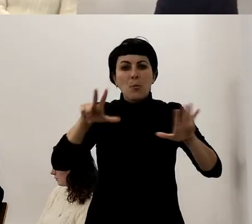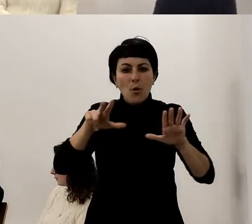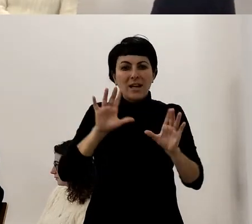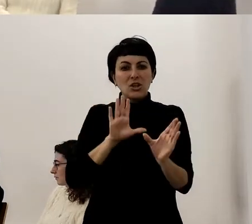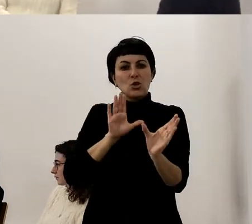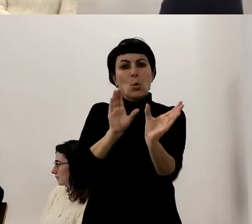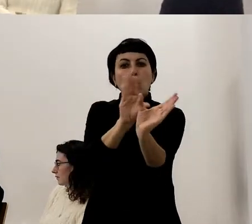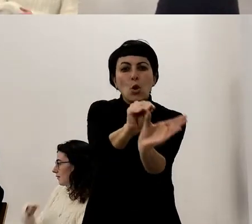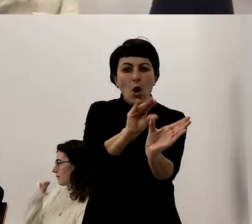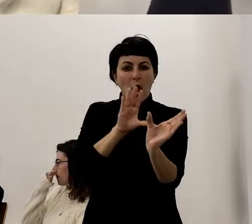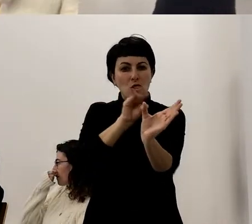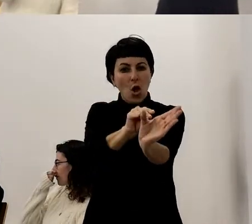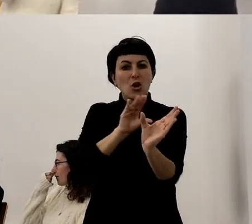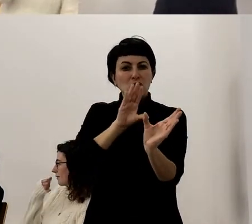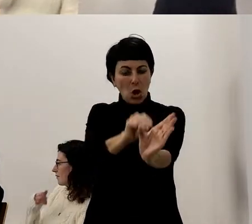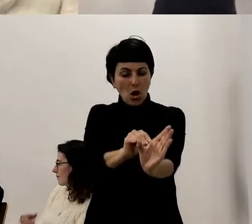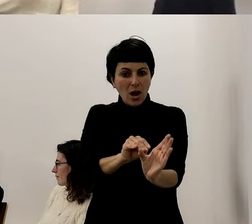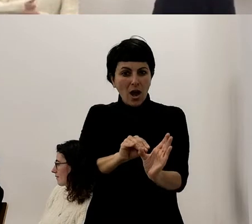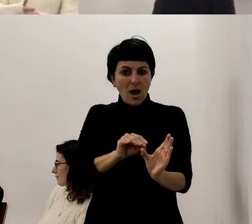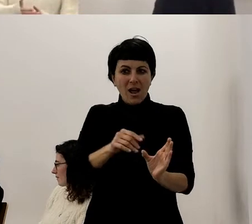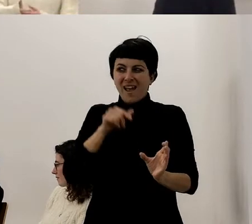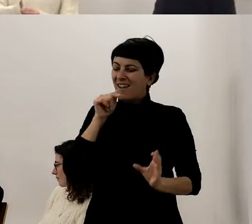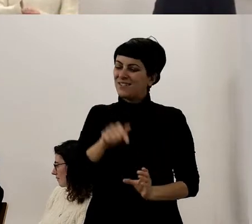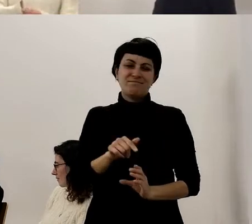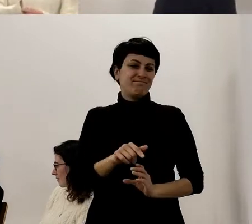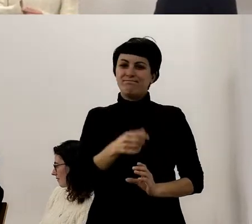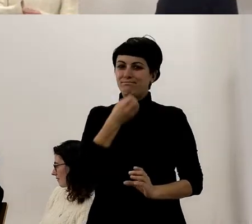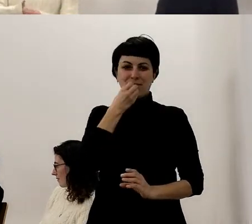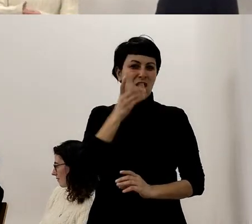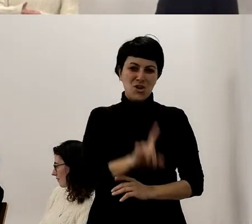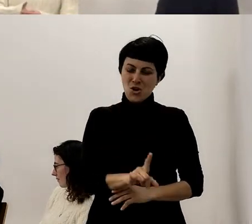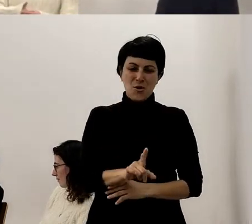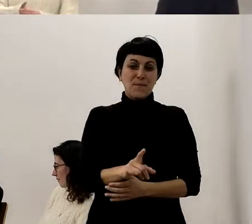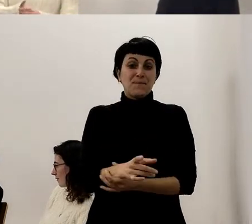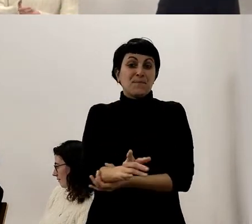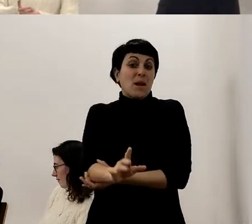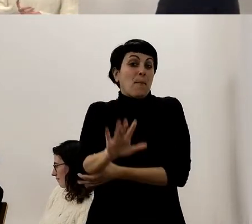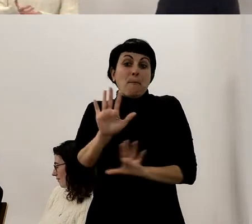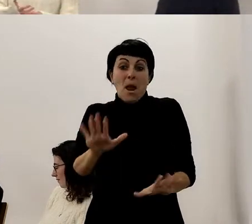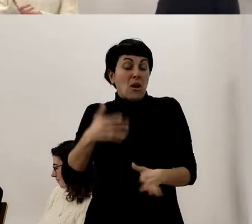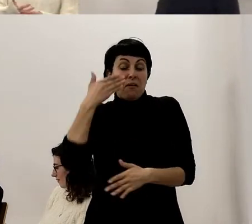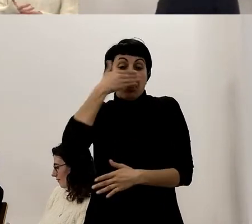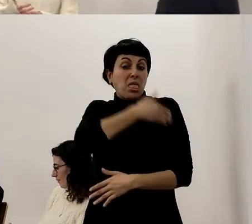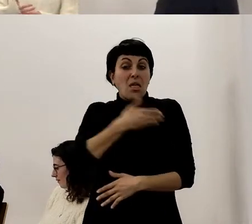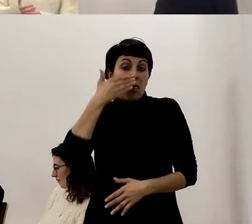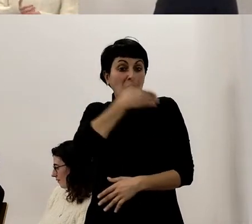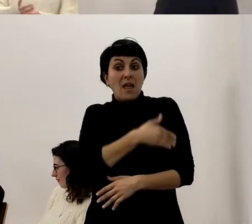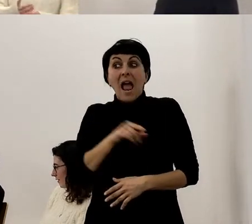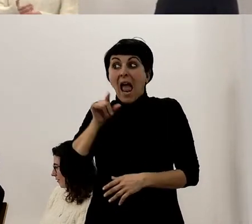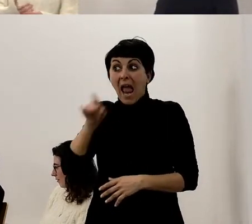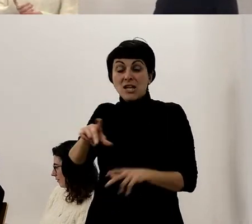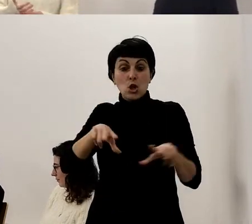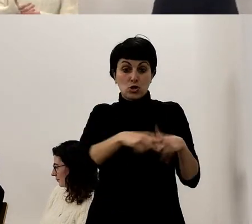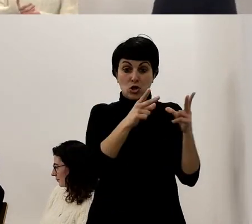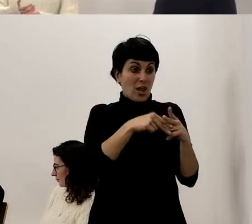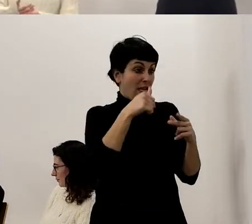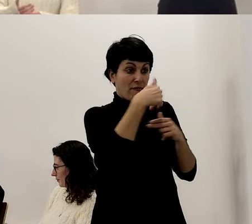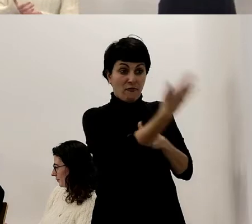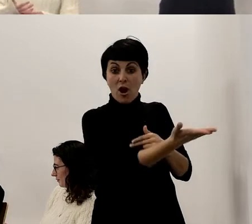o l'única noia que m'hagi passat. Al final és un reflex de la societat, vull dir que això et passa aquí, et